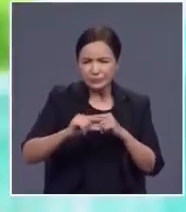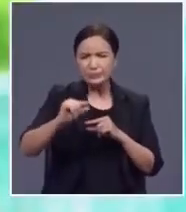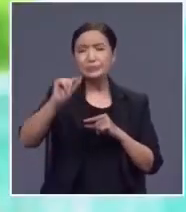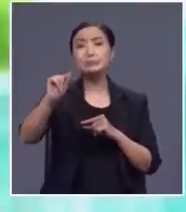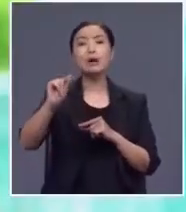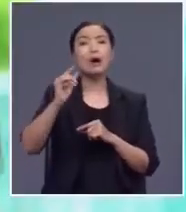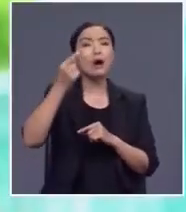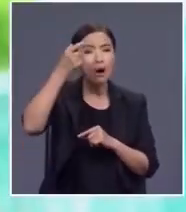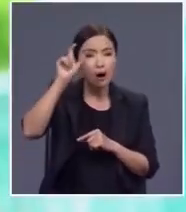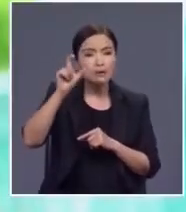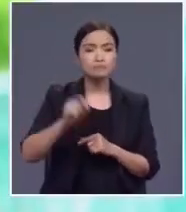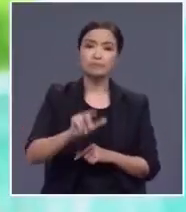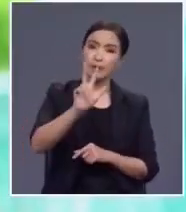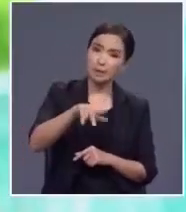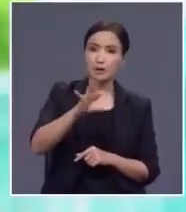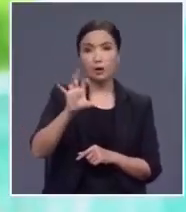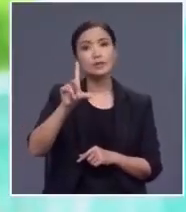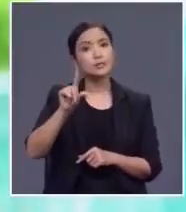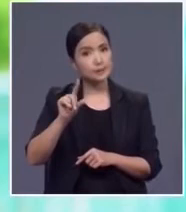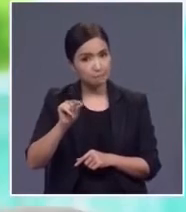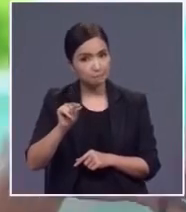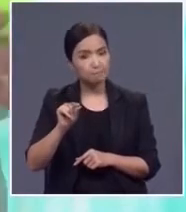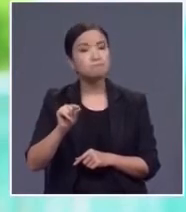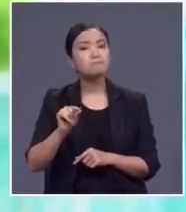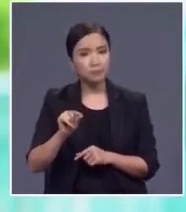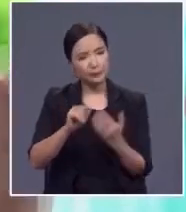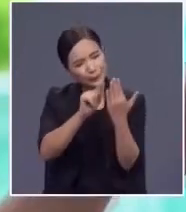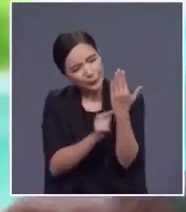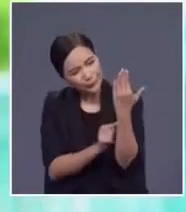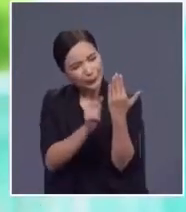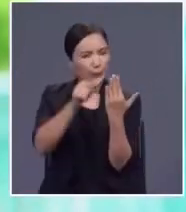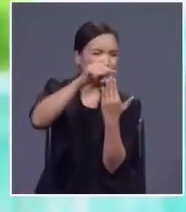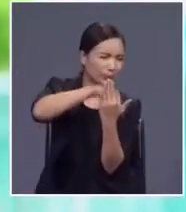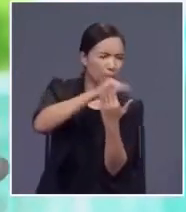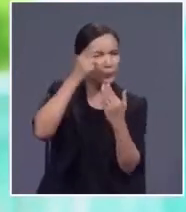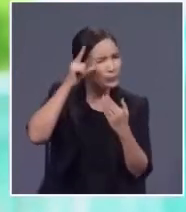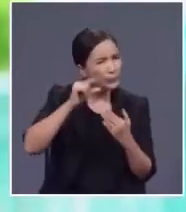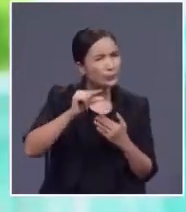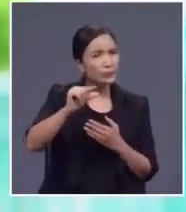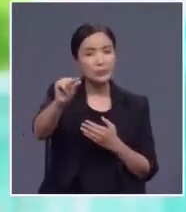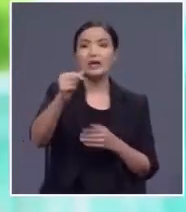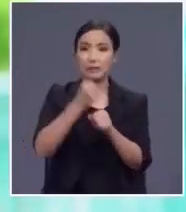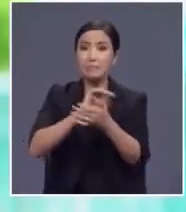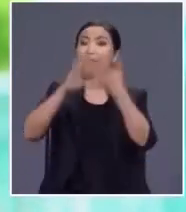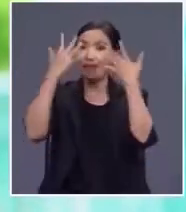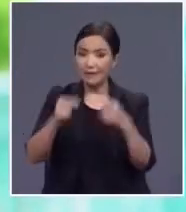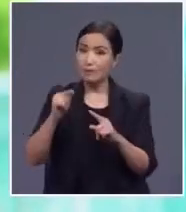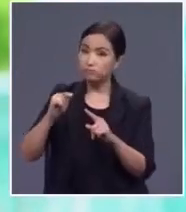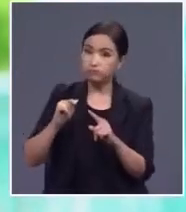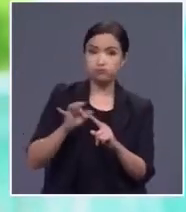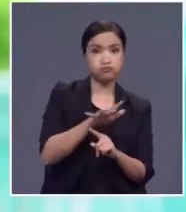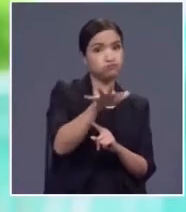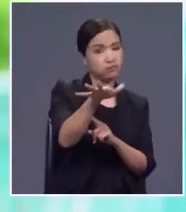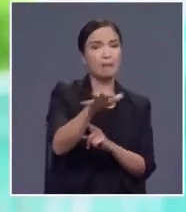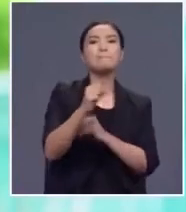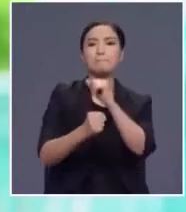กับ 3,920 ที่เป็นขอบชายแดนที่เป็นพื้นที่ห่างไกล ครับ จะเสร็จสิ้นภายในปีหน้าก็จะ